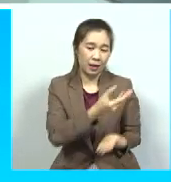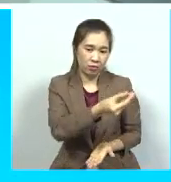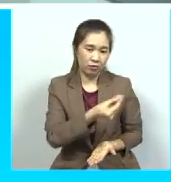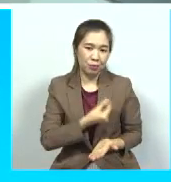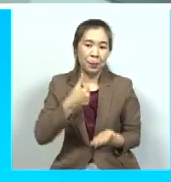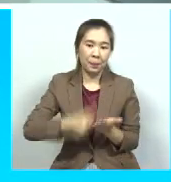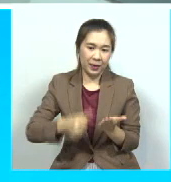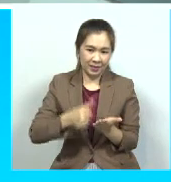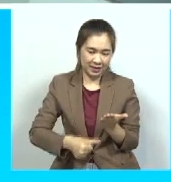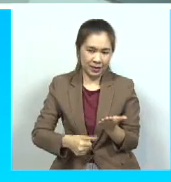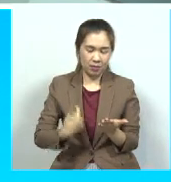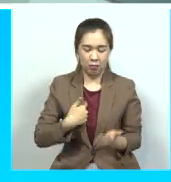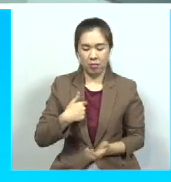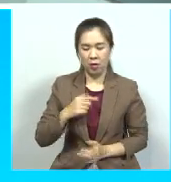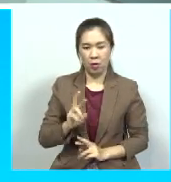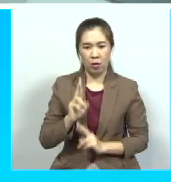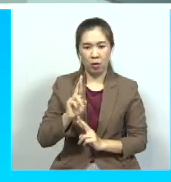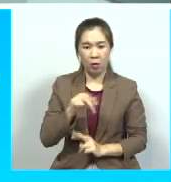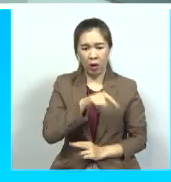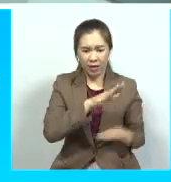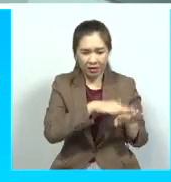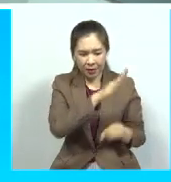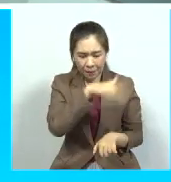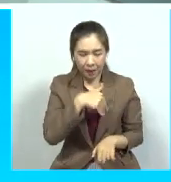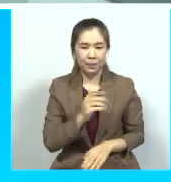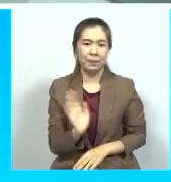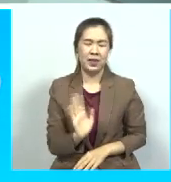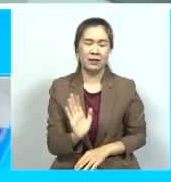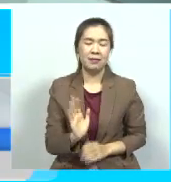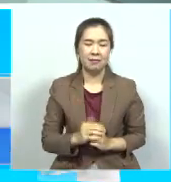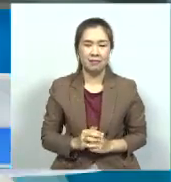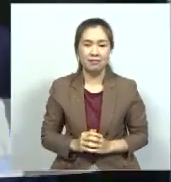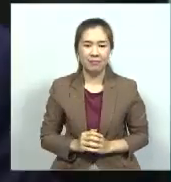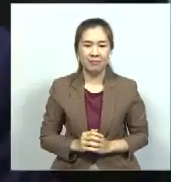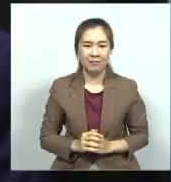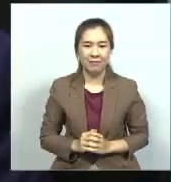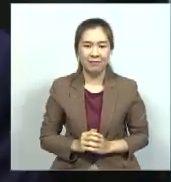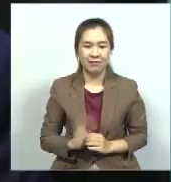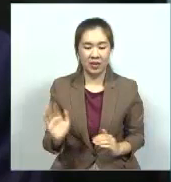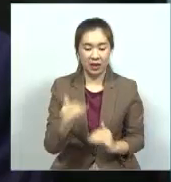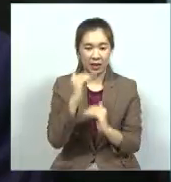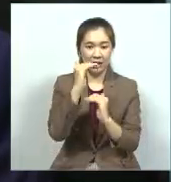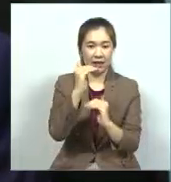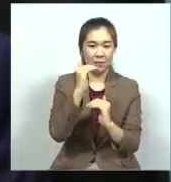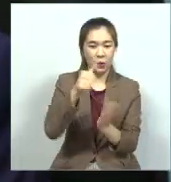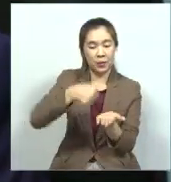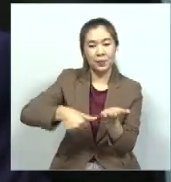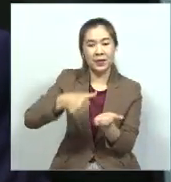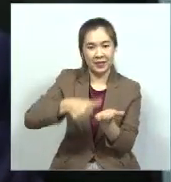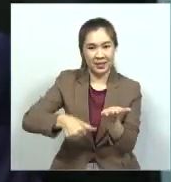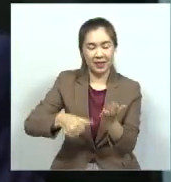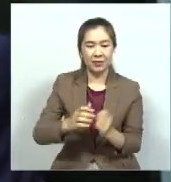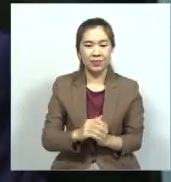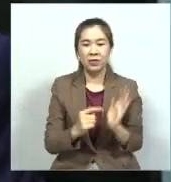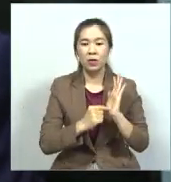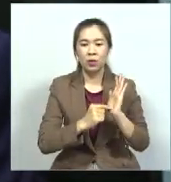ใช่เพราะว่าเราออกตัวนี้เพื่อให้เขามาเสียภาษีนะครับ มาดูเกณฑ์กำหนดการจัดเก็บภาษีกันบ้